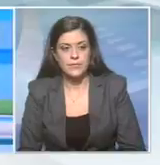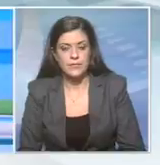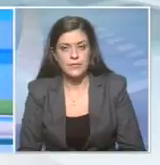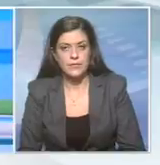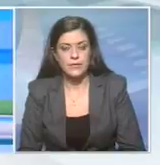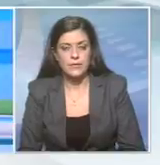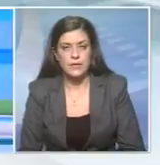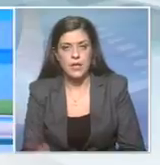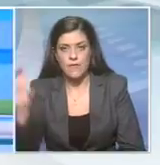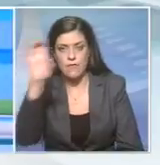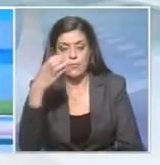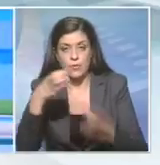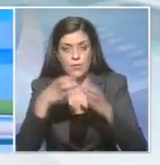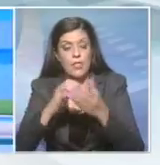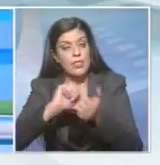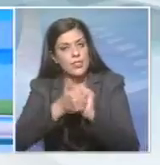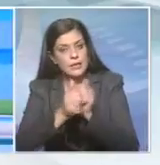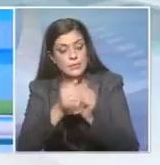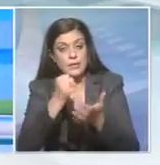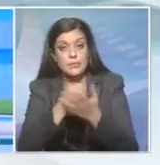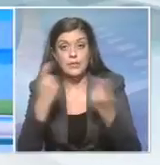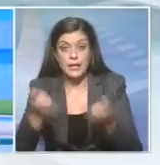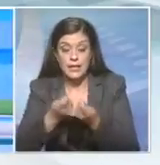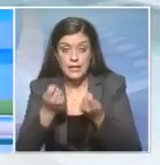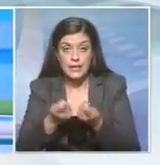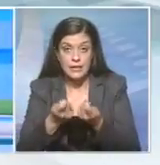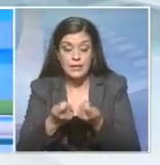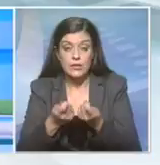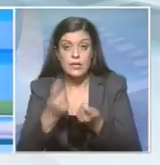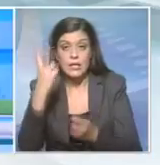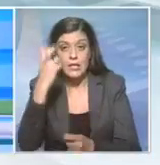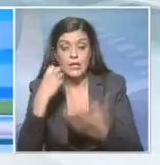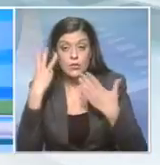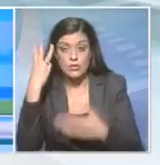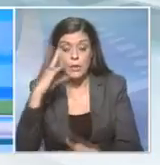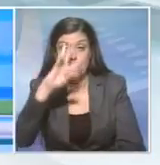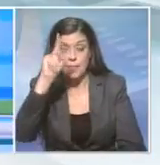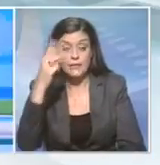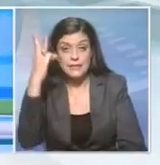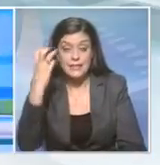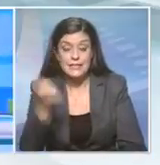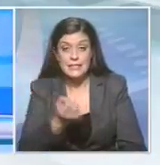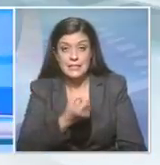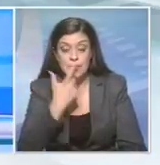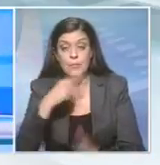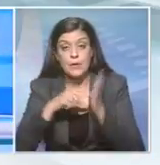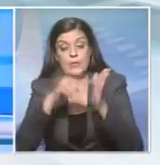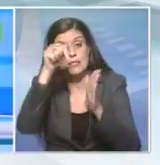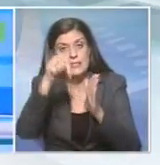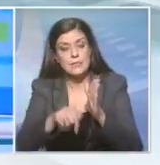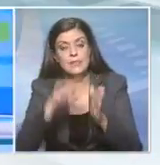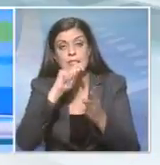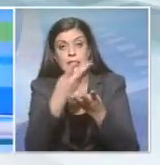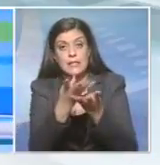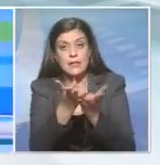τις δραστηριότητες της Ευρωπαϊκής Ομάδας Αθλητισμού, και η οποία θα πραγματοποιηθεί από τις 23 έως τις 30 Σεπτεμβρίου, παρουσίασε σήμερα σε